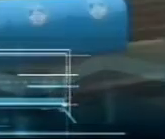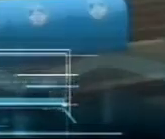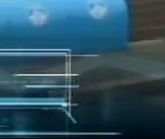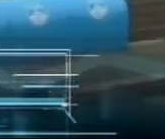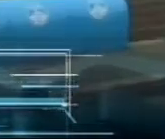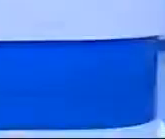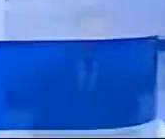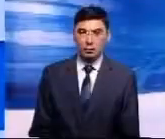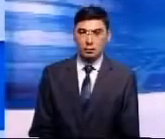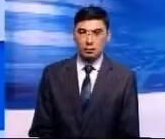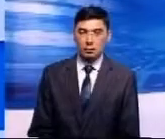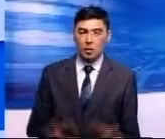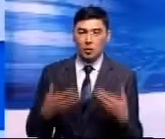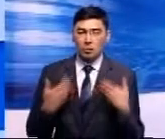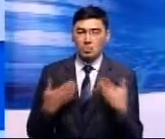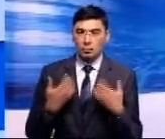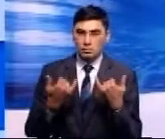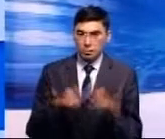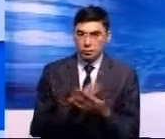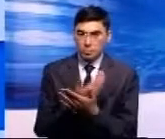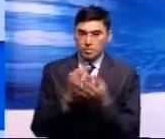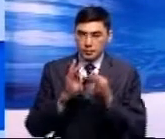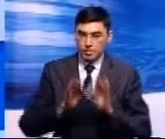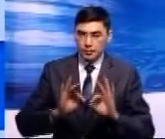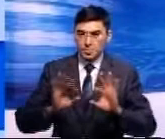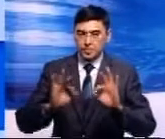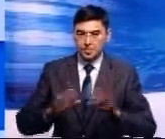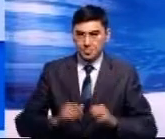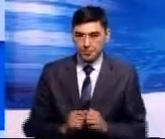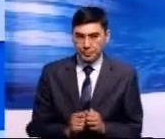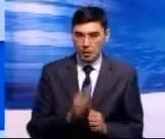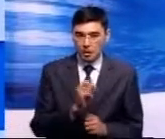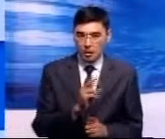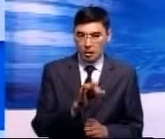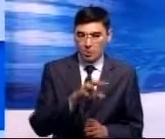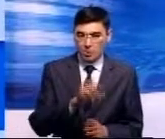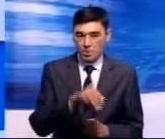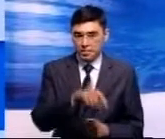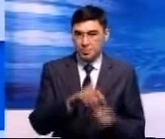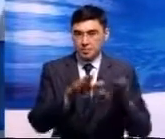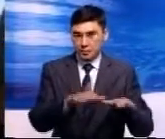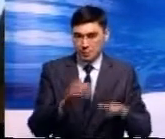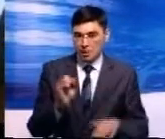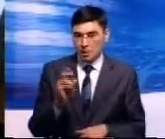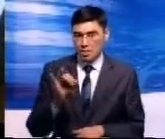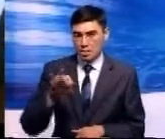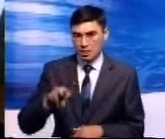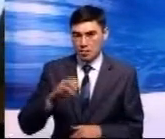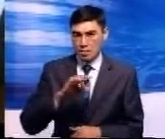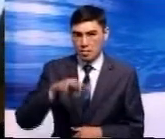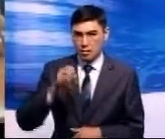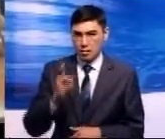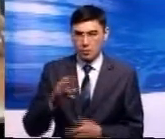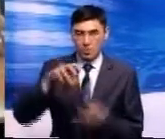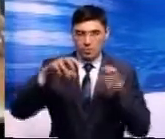со счетом 5-1. Об этих и других событиях более подробно. В Акимате города под председательством главы Семея Ермака Салимова